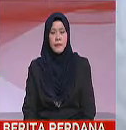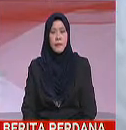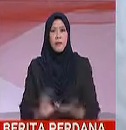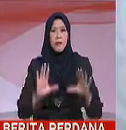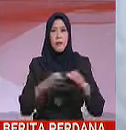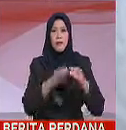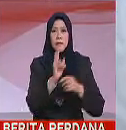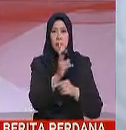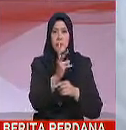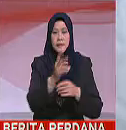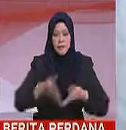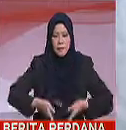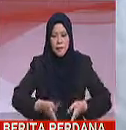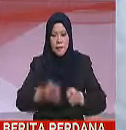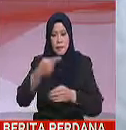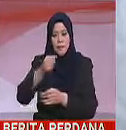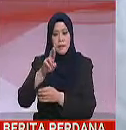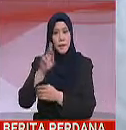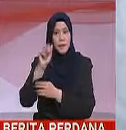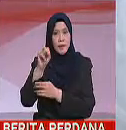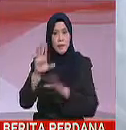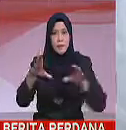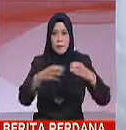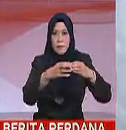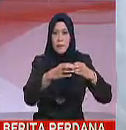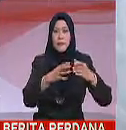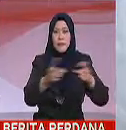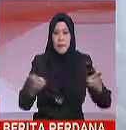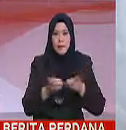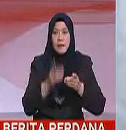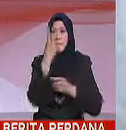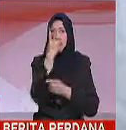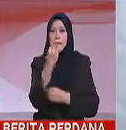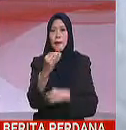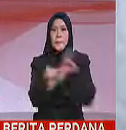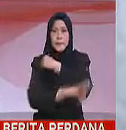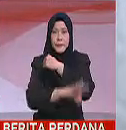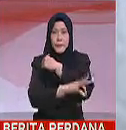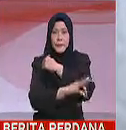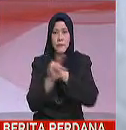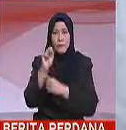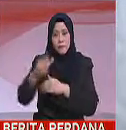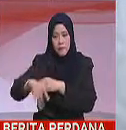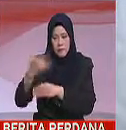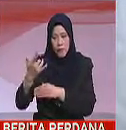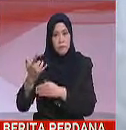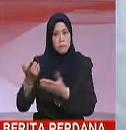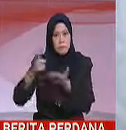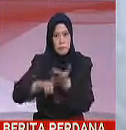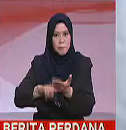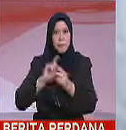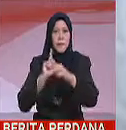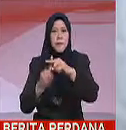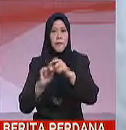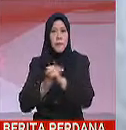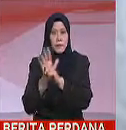Kluster yang kedua ialah kluster Jalan Haruan. Kluster ini melibatkan daerah Seremban di Negeri Sembilan. Kes-kes awal dalam kluster ini telah dilaporkan